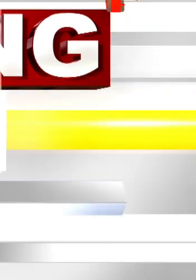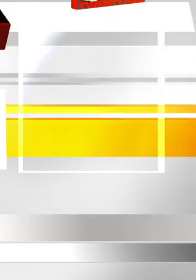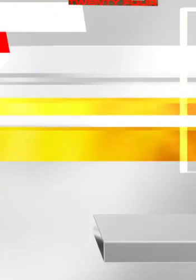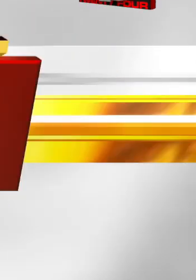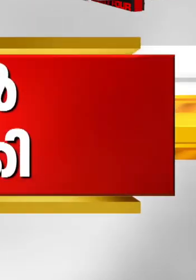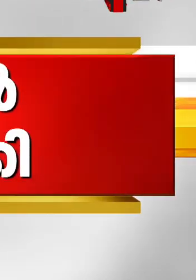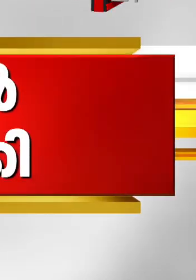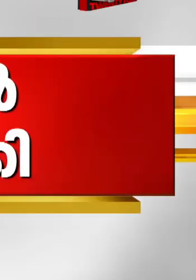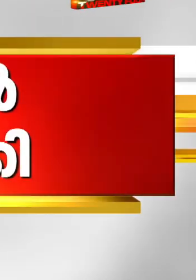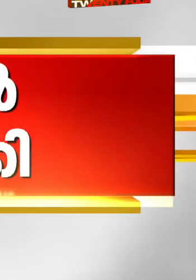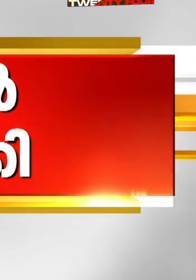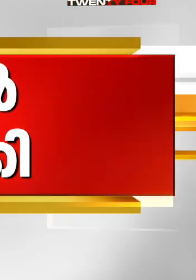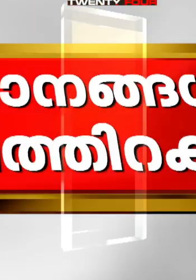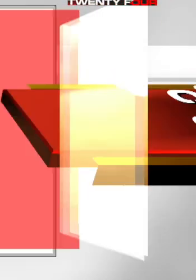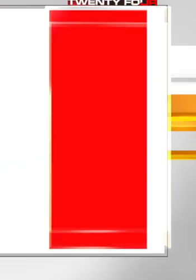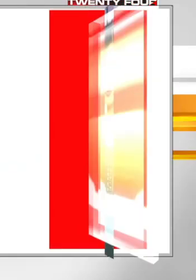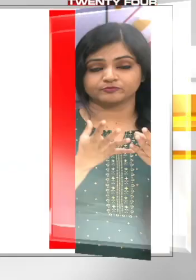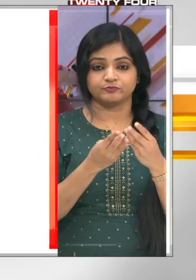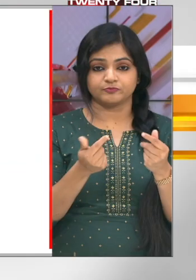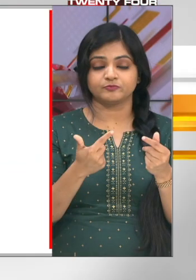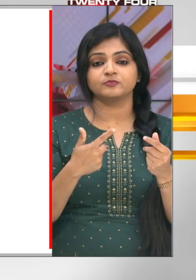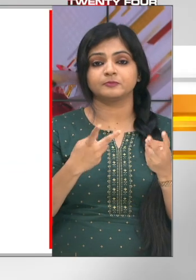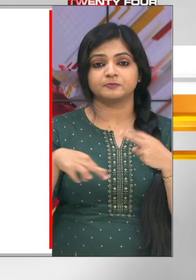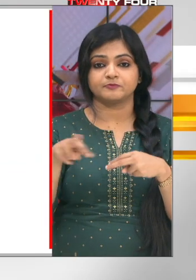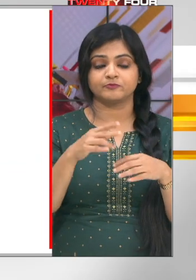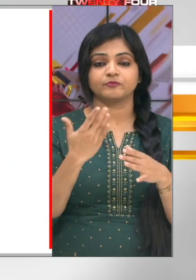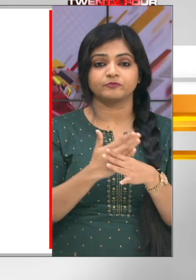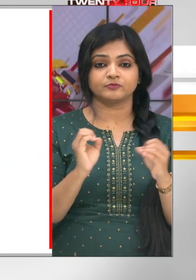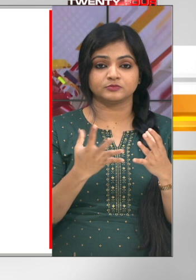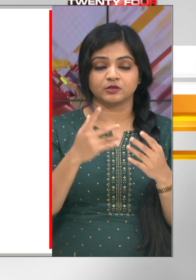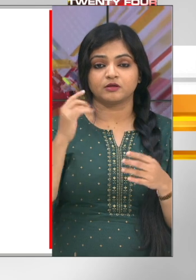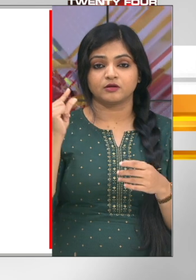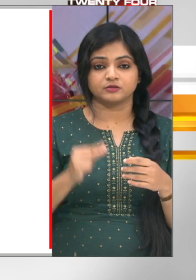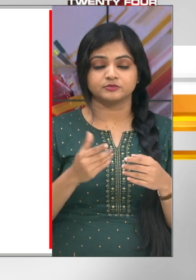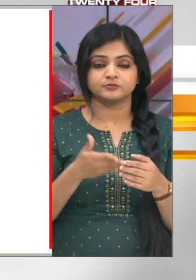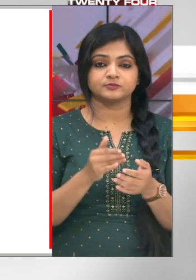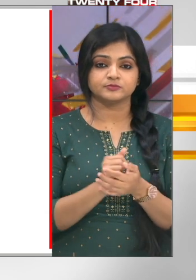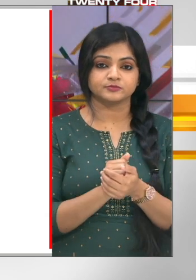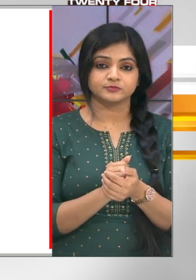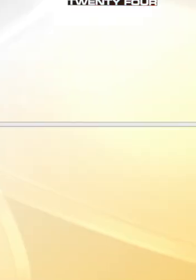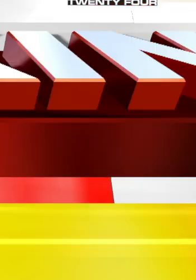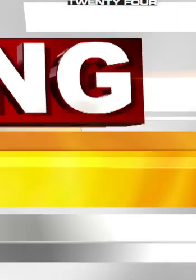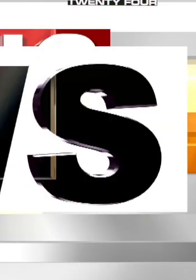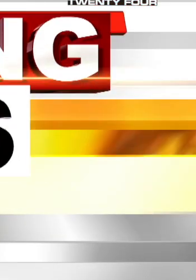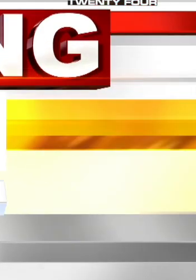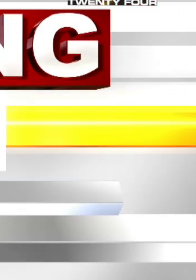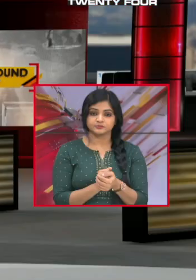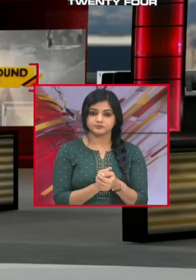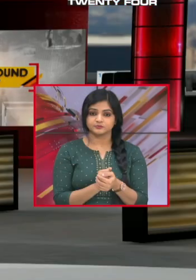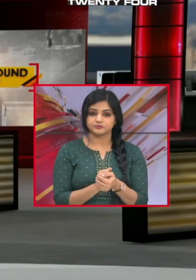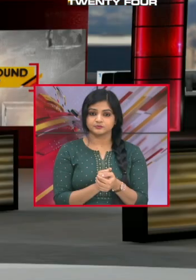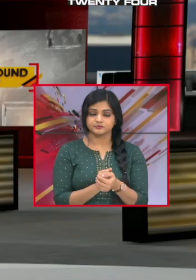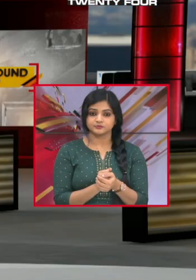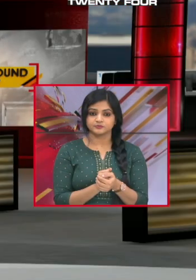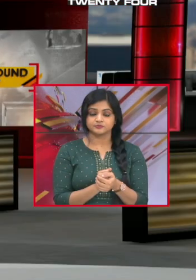ഈ സാങ്കേതിക പ്രശ്നങ്ങൾ പരിഹരിച്ച് തിരിച്ചു കൊണ്ടുവരിക എന്നുള്ളത് വളരെ അത്യാവശ്യമായി മാറിയിരിക്കുകയാണ്. റീജിത്ത്, ശരി, മധു കൊട്ടാരക്കരയാണ്